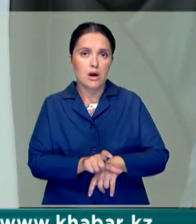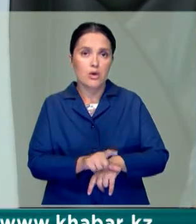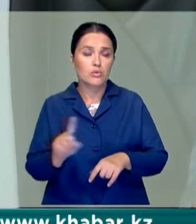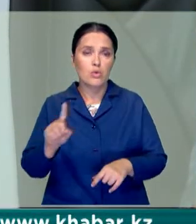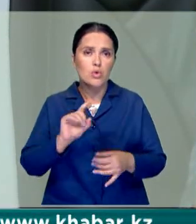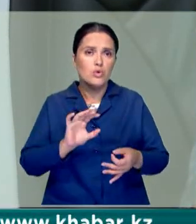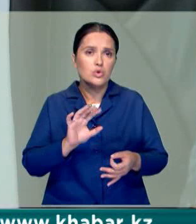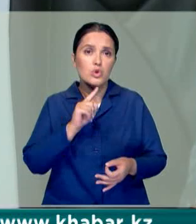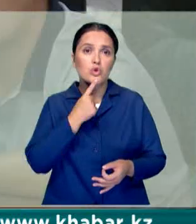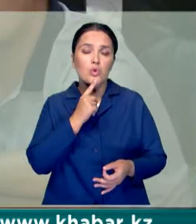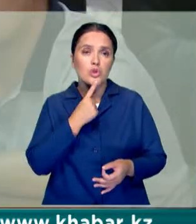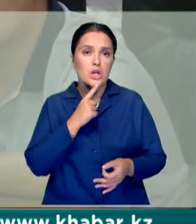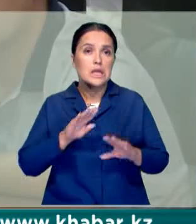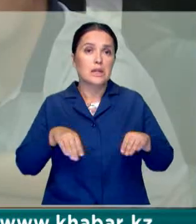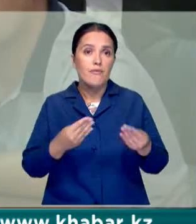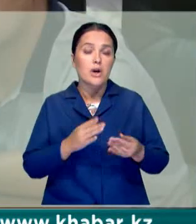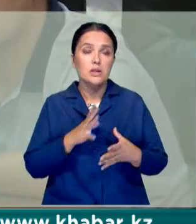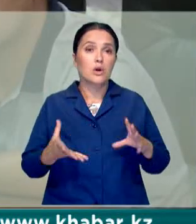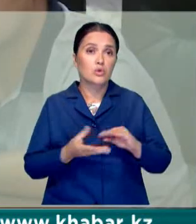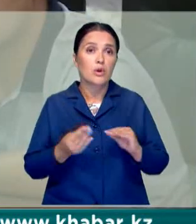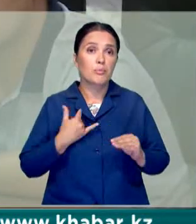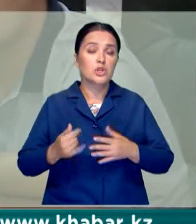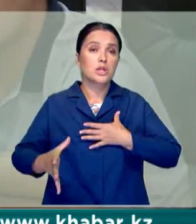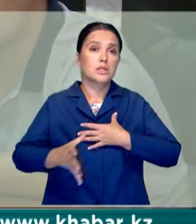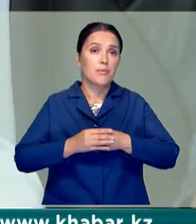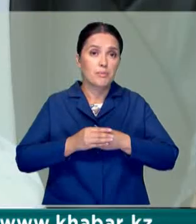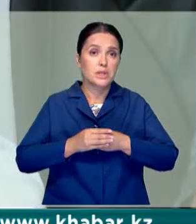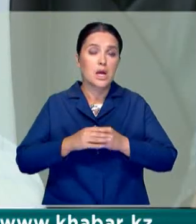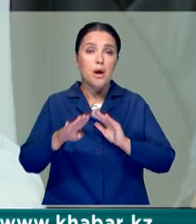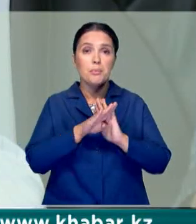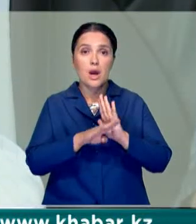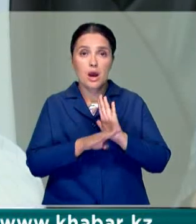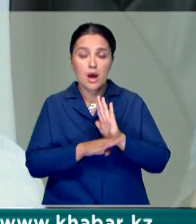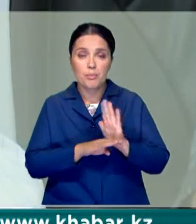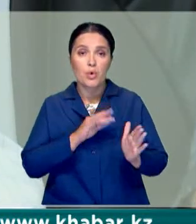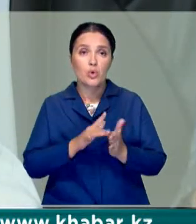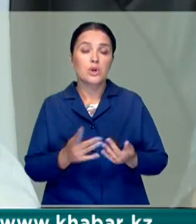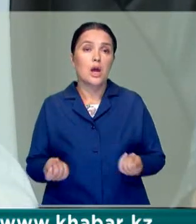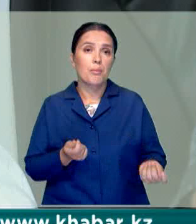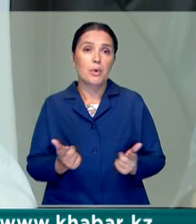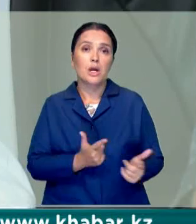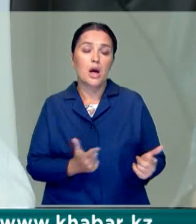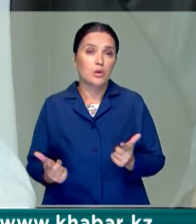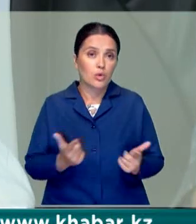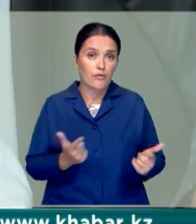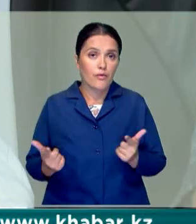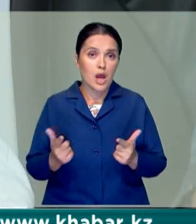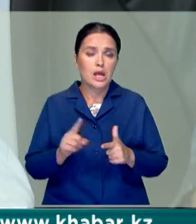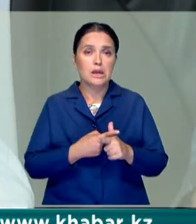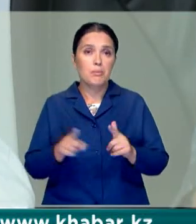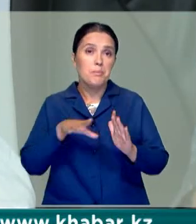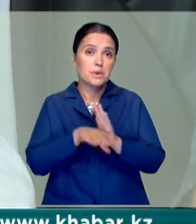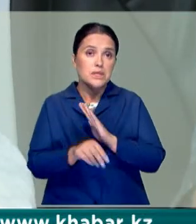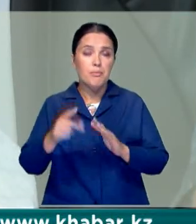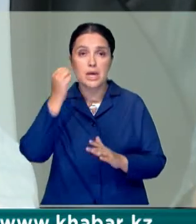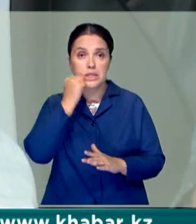сложно давать заключение. И мы сейчас совместную там программу с акиматом готовим. И либо признаем его ветхим,